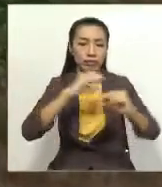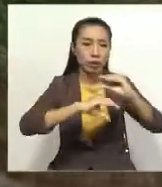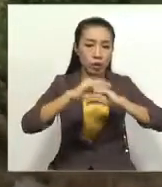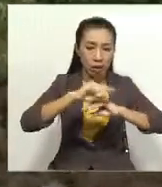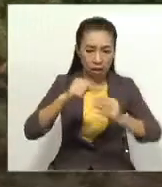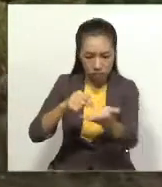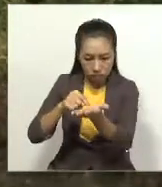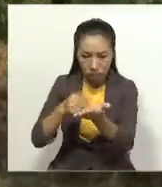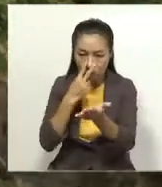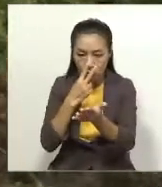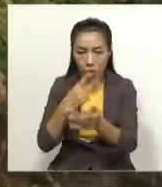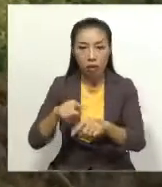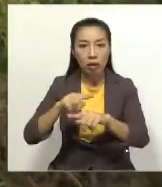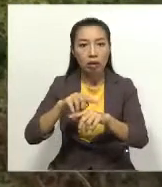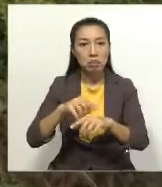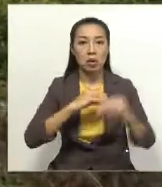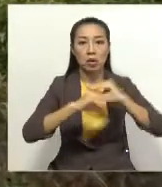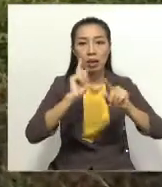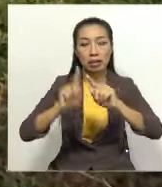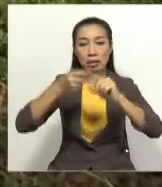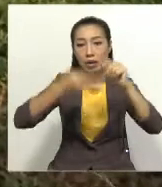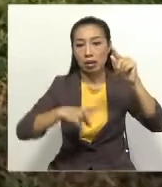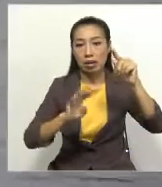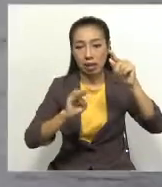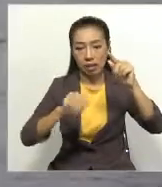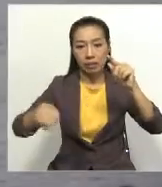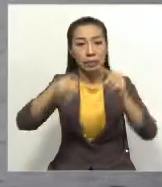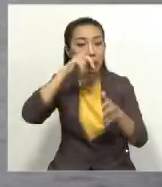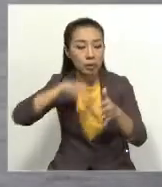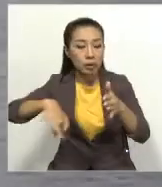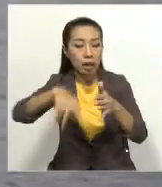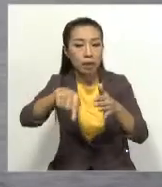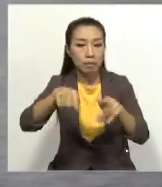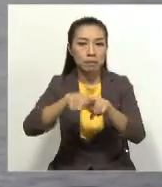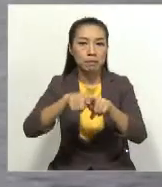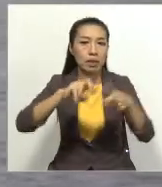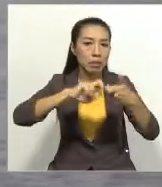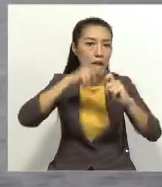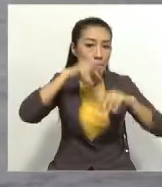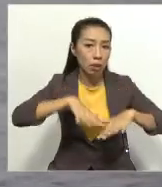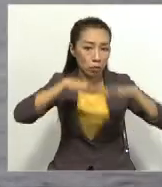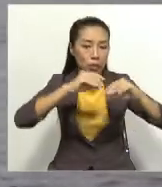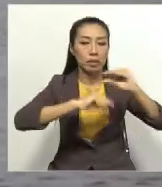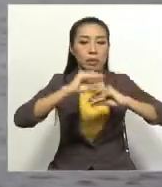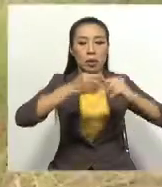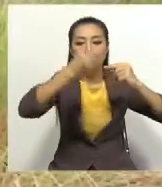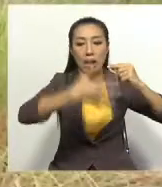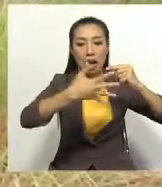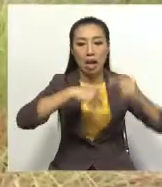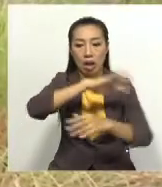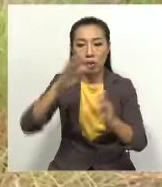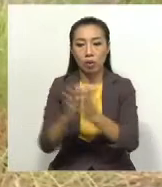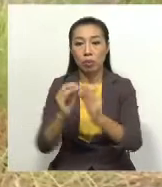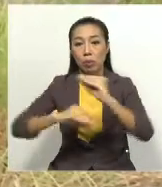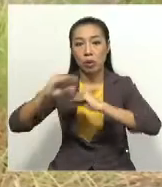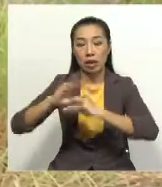พัฒนาแหล่งน้ำเพื่อการเกษตร40โครงการและการพัฒนาแหล่งน้ำเพื่อแก้ไขปัญหาอุทกภัย5โครงการรวม